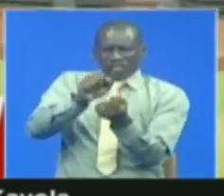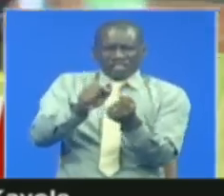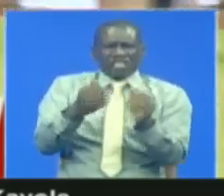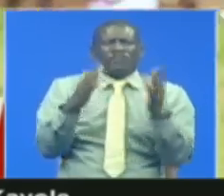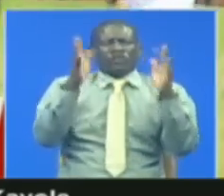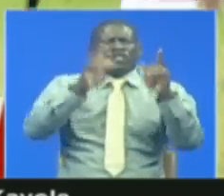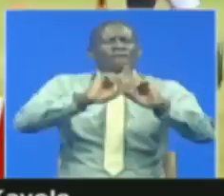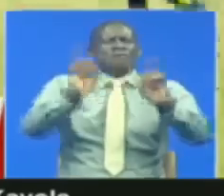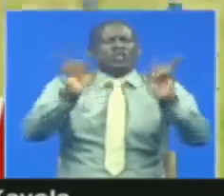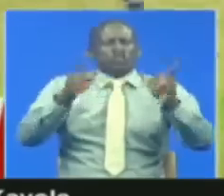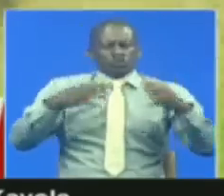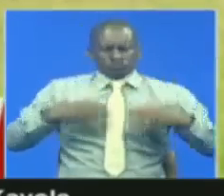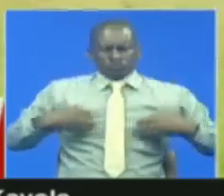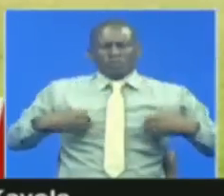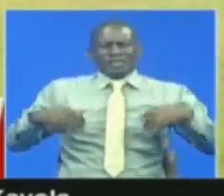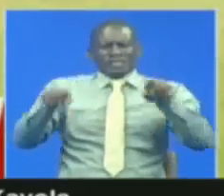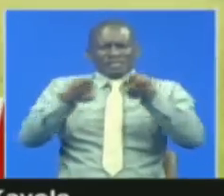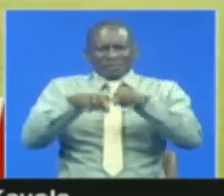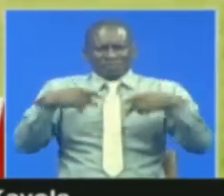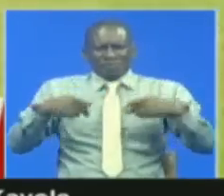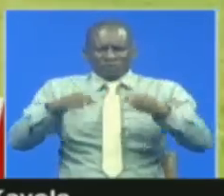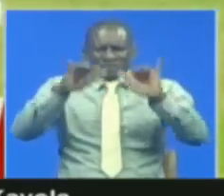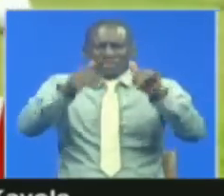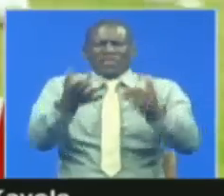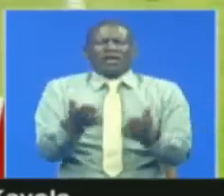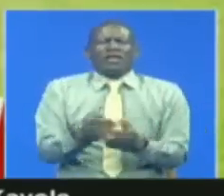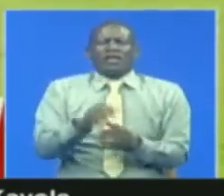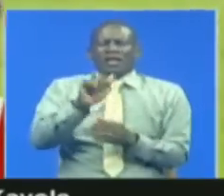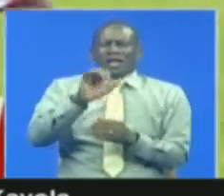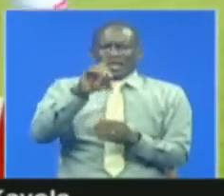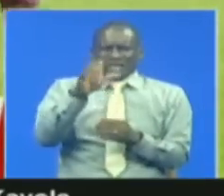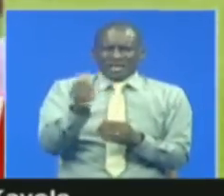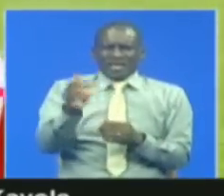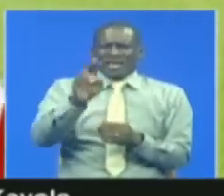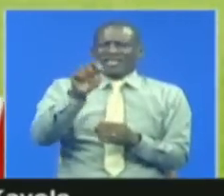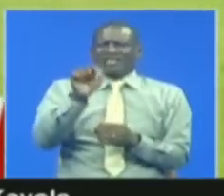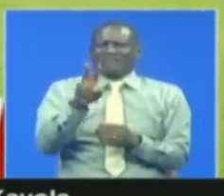lakini nyani ni wale wale. Aida Warenga, NTV.